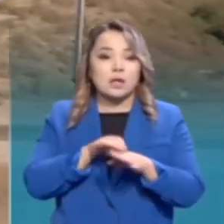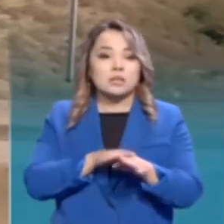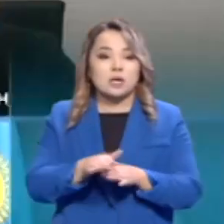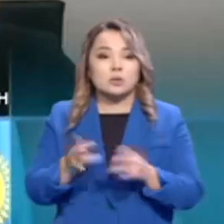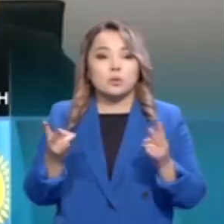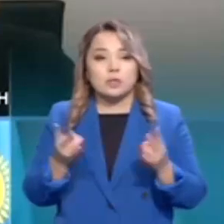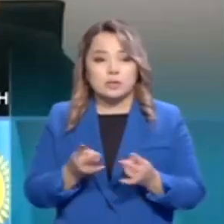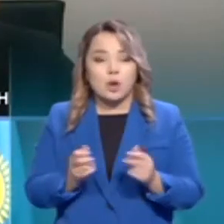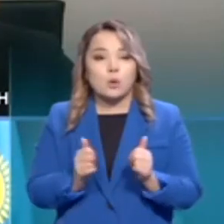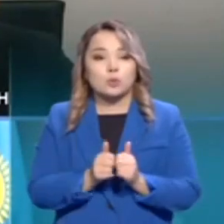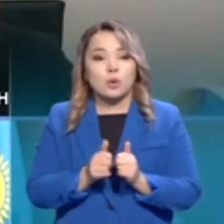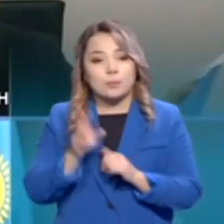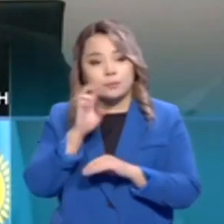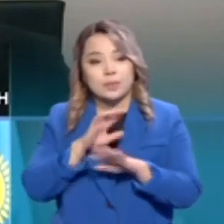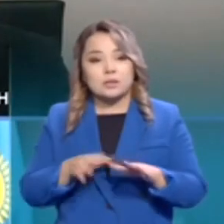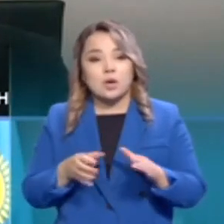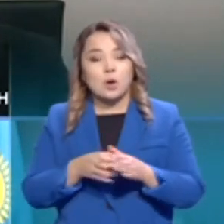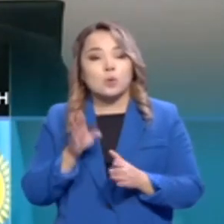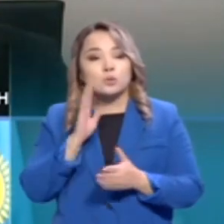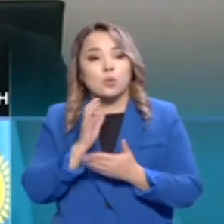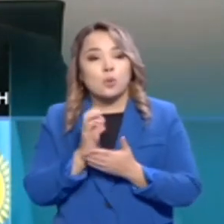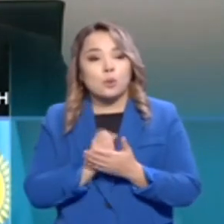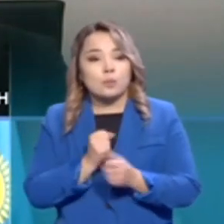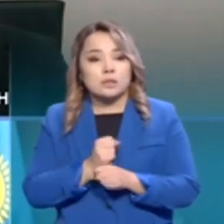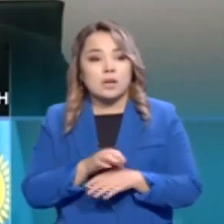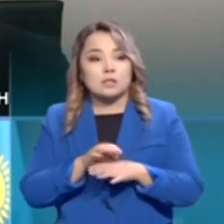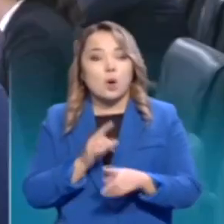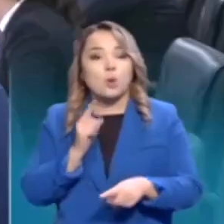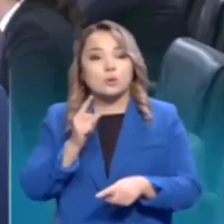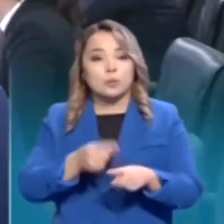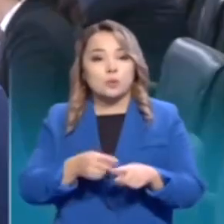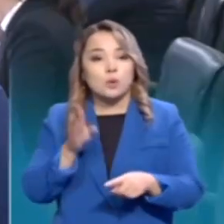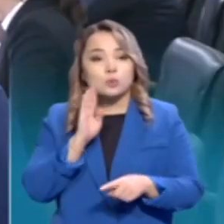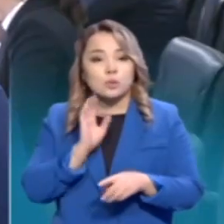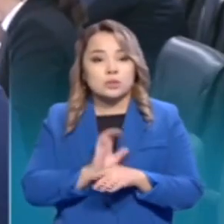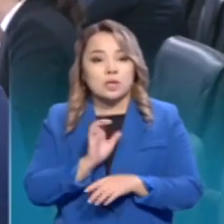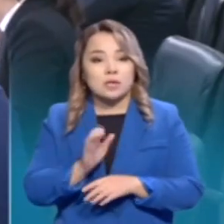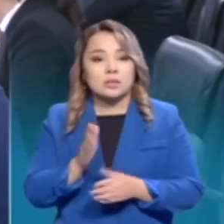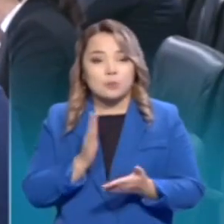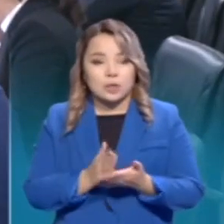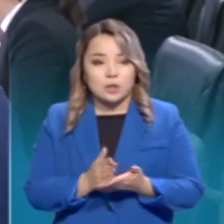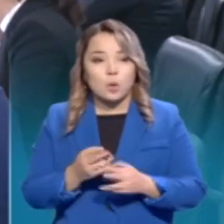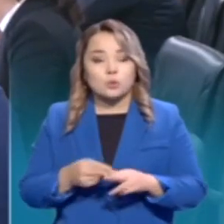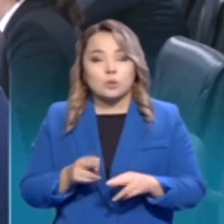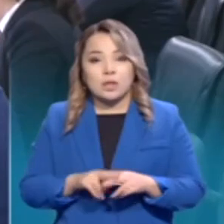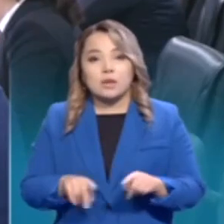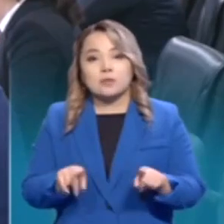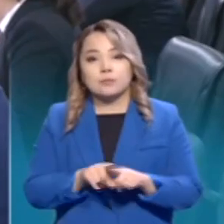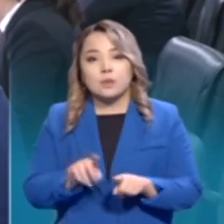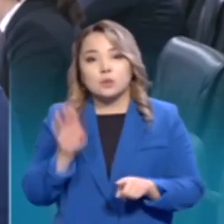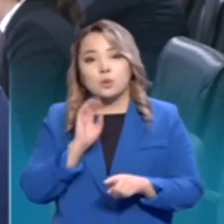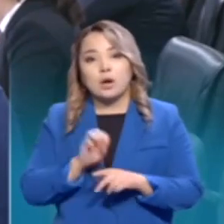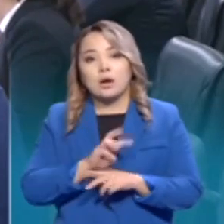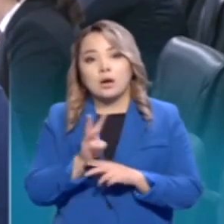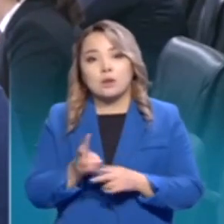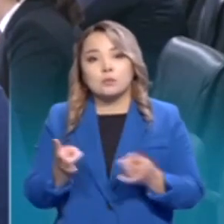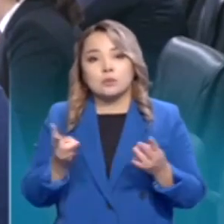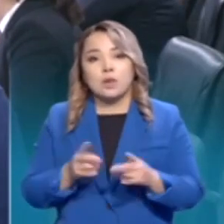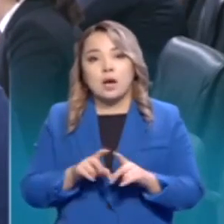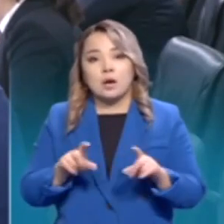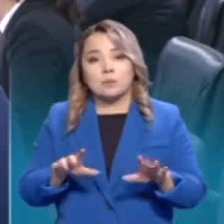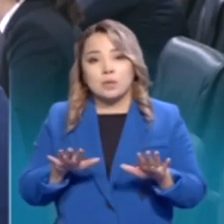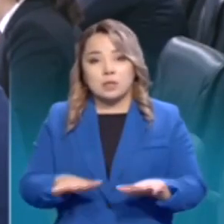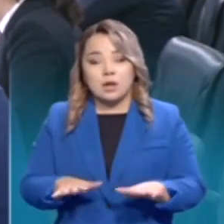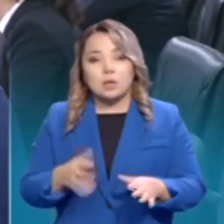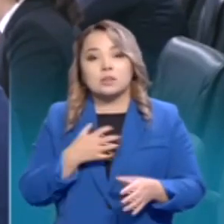керек. Көрші мемлекеттердің су қоймаларынан қосымша су жіберілді. Сондай ақ, сумен қамтамасыз ету